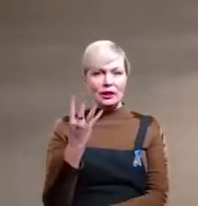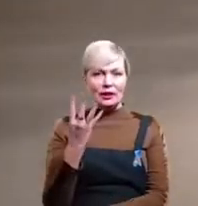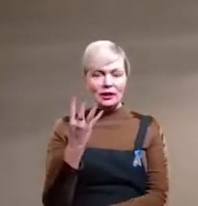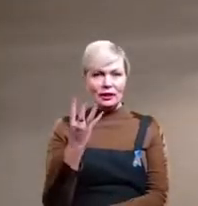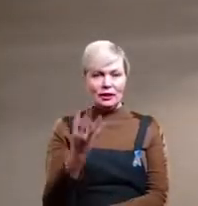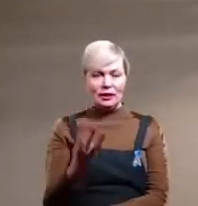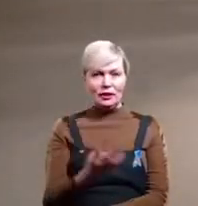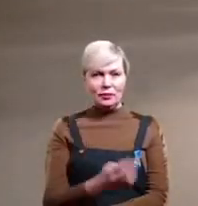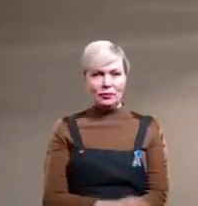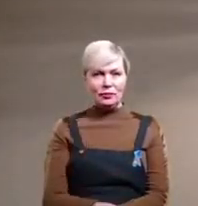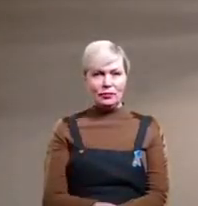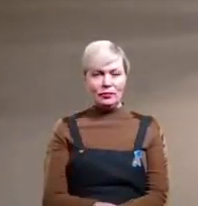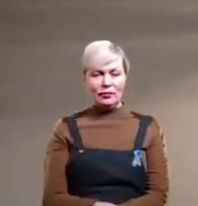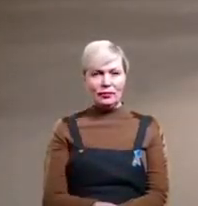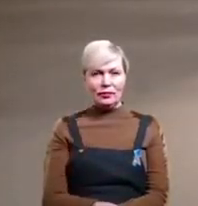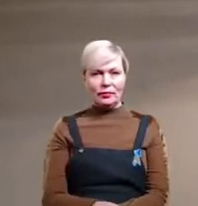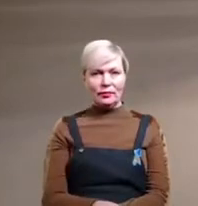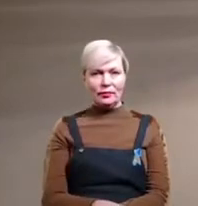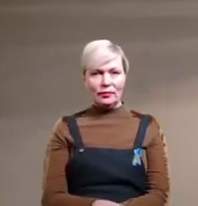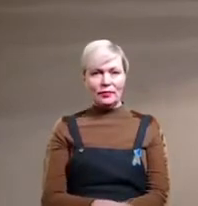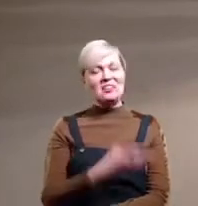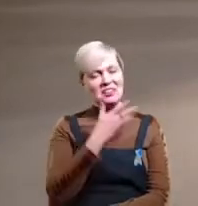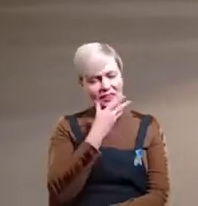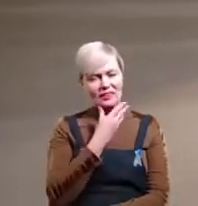4. Красиво.